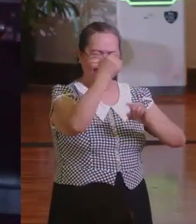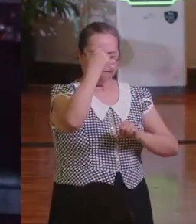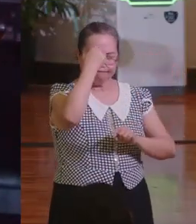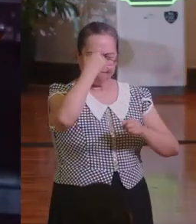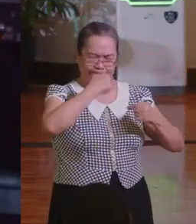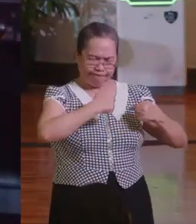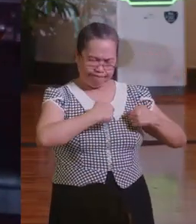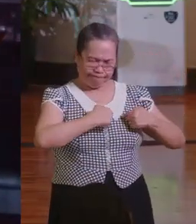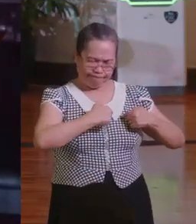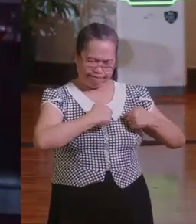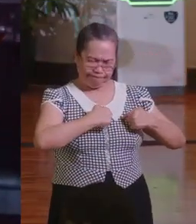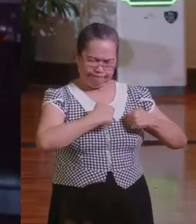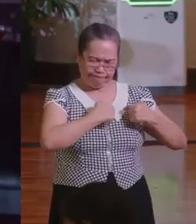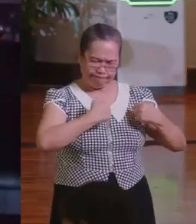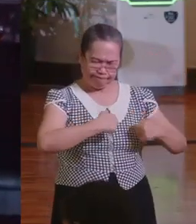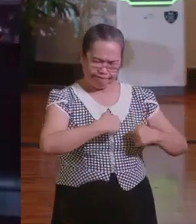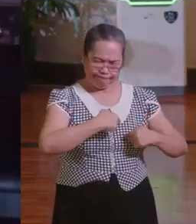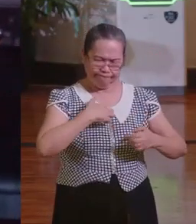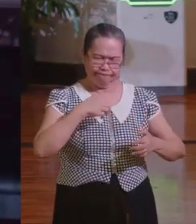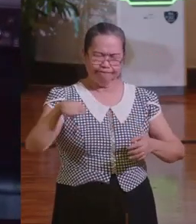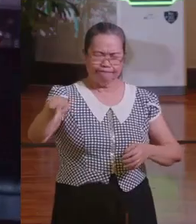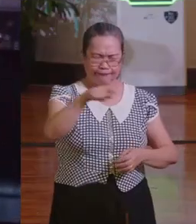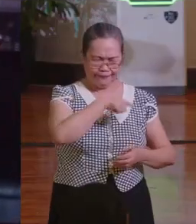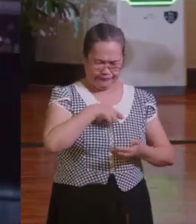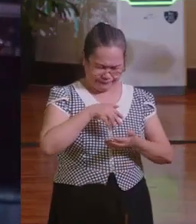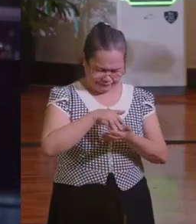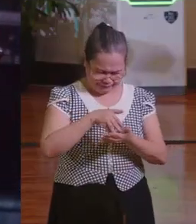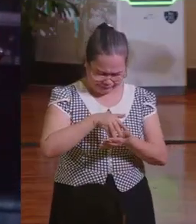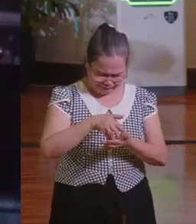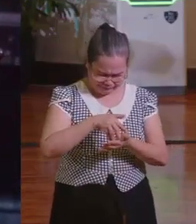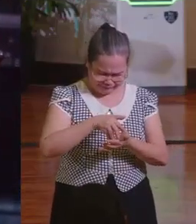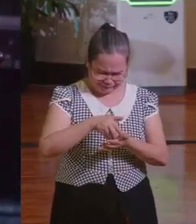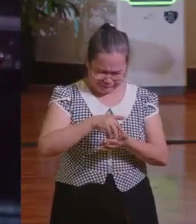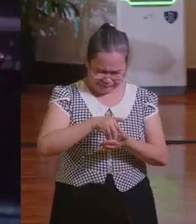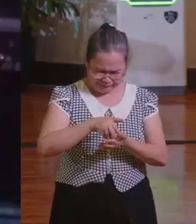puso't isipan. Napakahina po namin mga